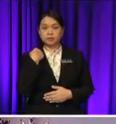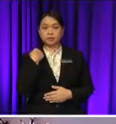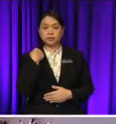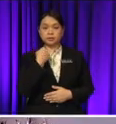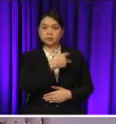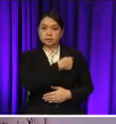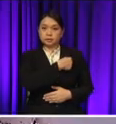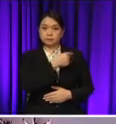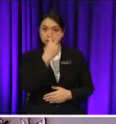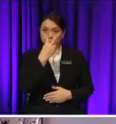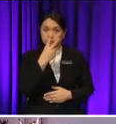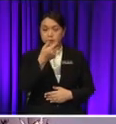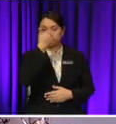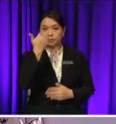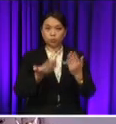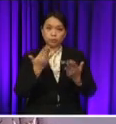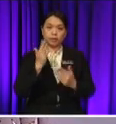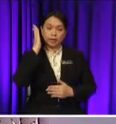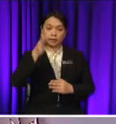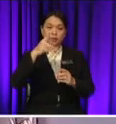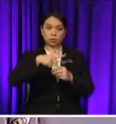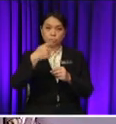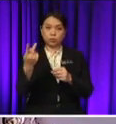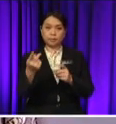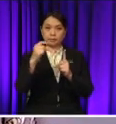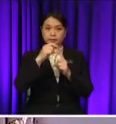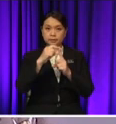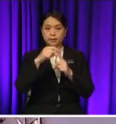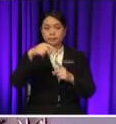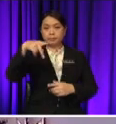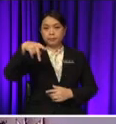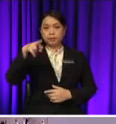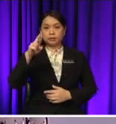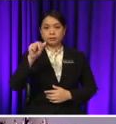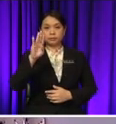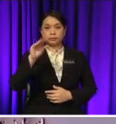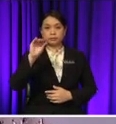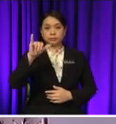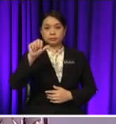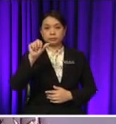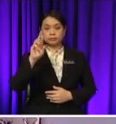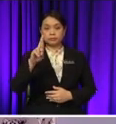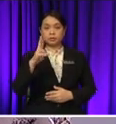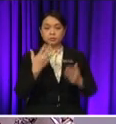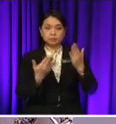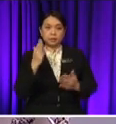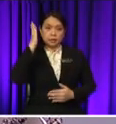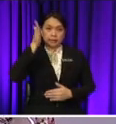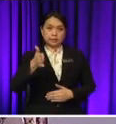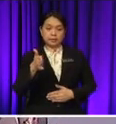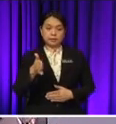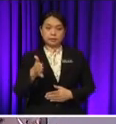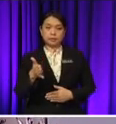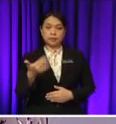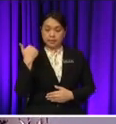oke muncul kataan prabayar itu oke muncul perkataan belum terima itu